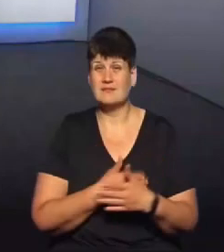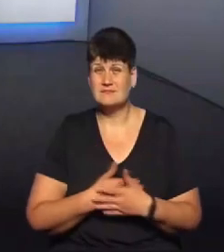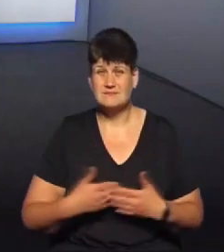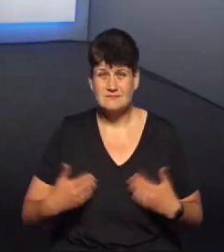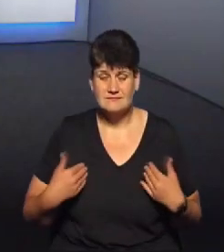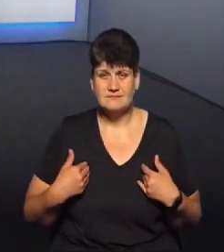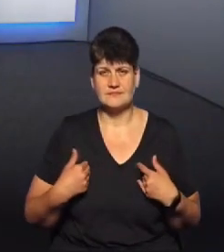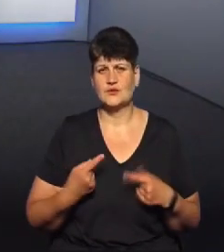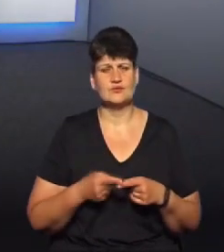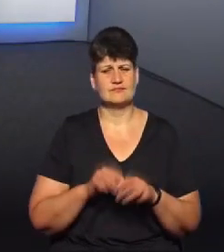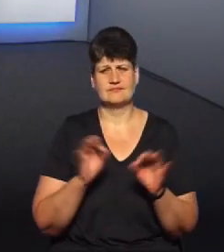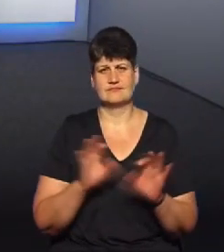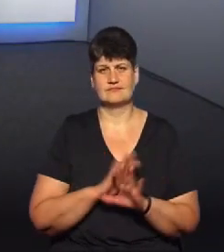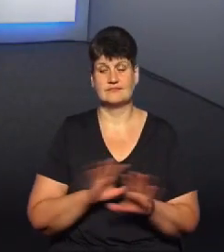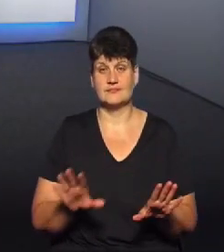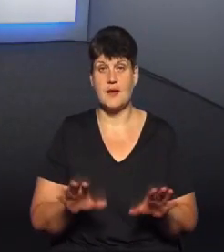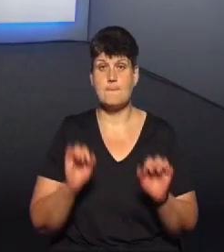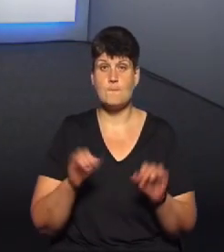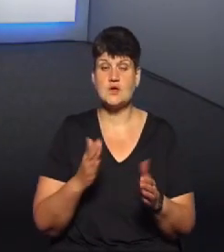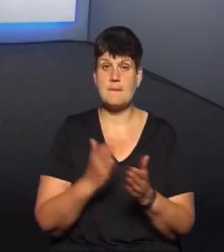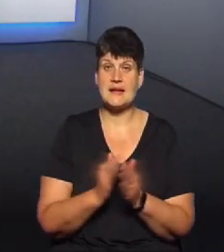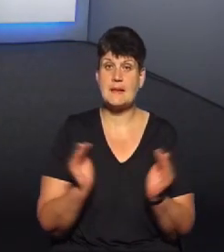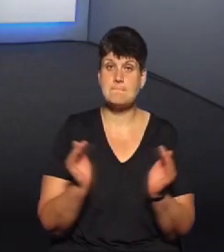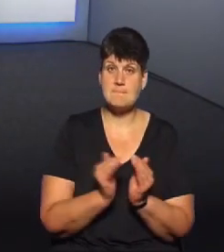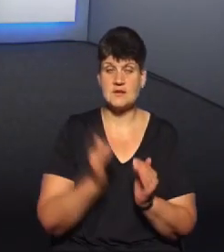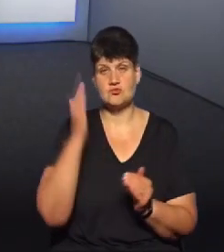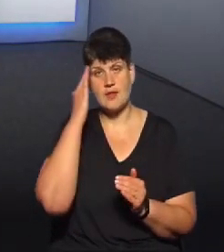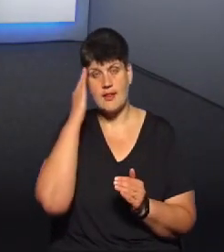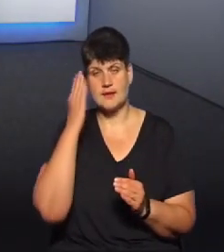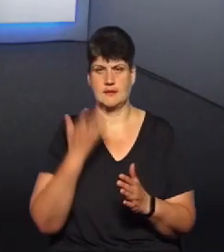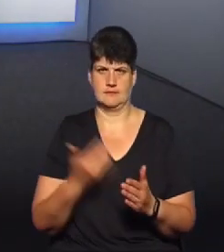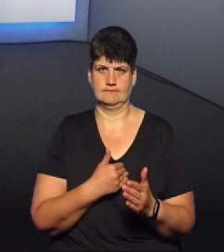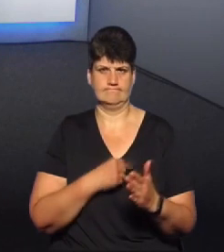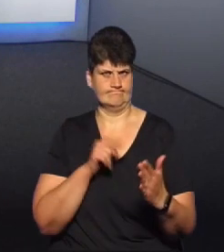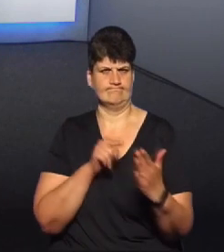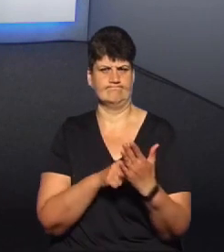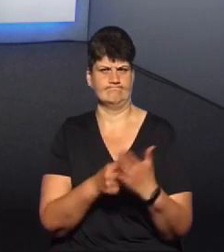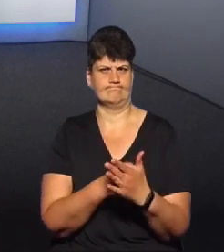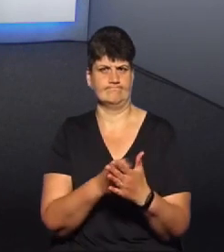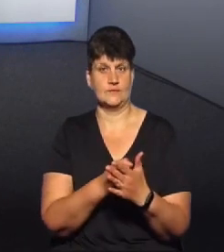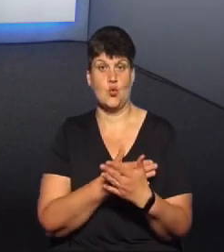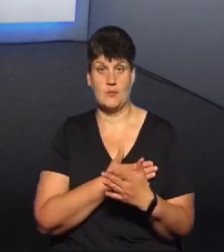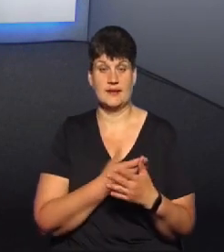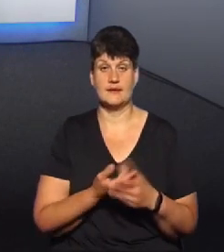нічого не буде. Але можна мати менші здібності, а ставити перед собою завдання, любити це, мріяти,